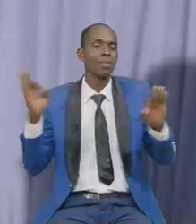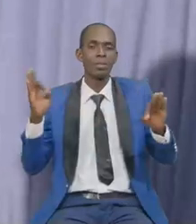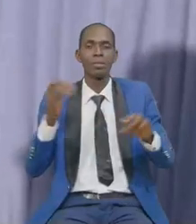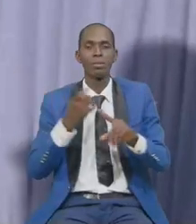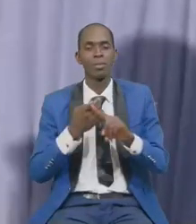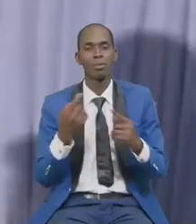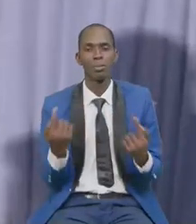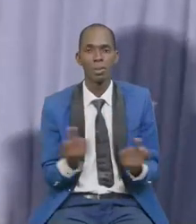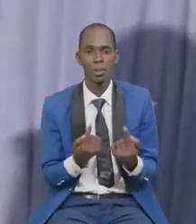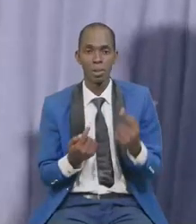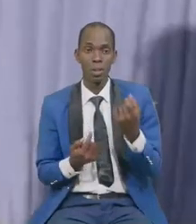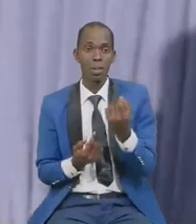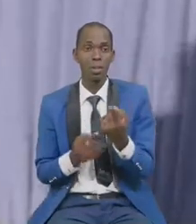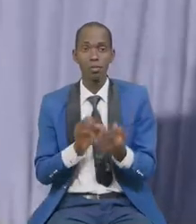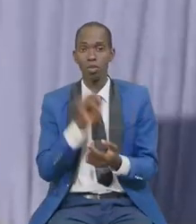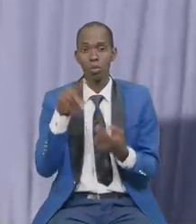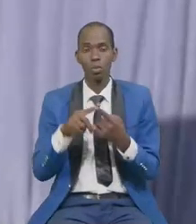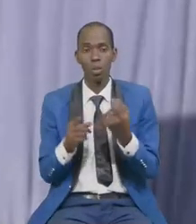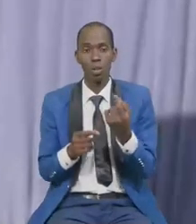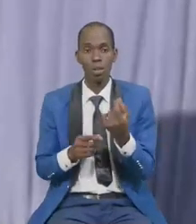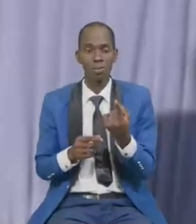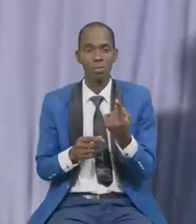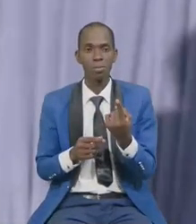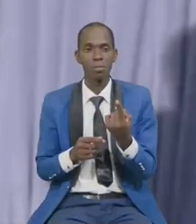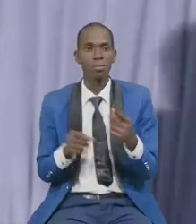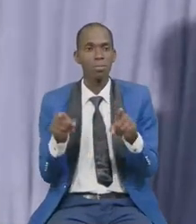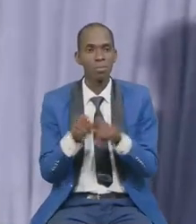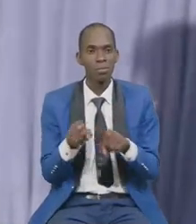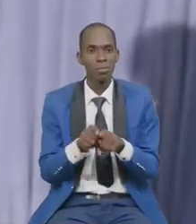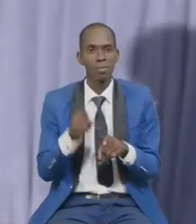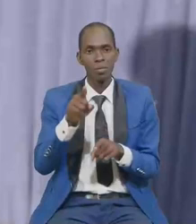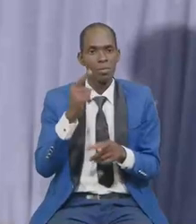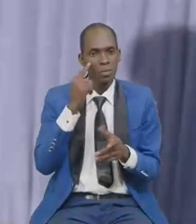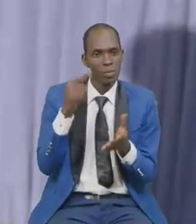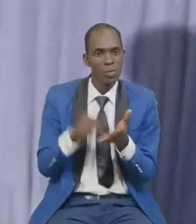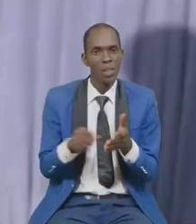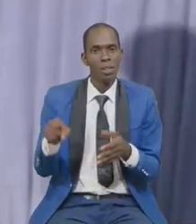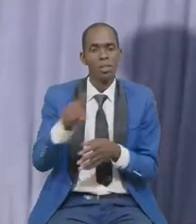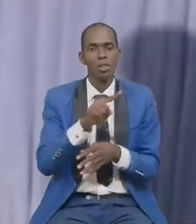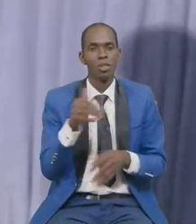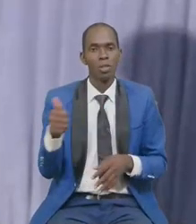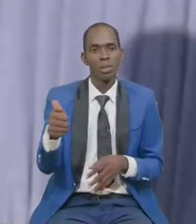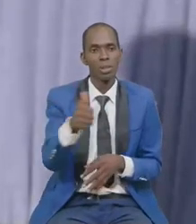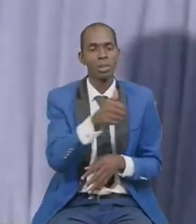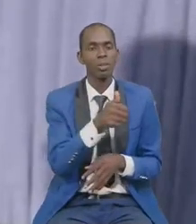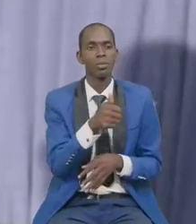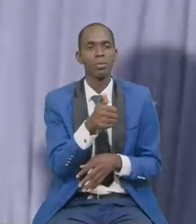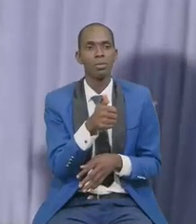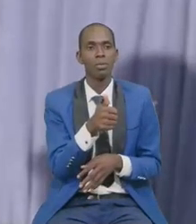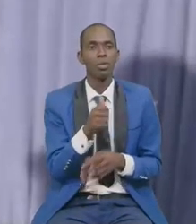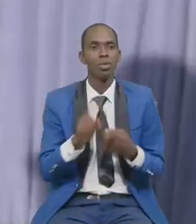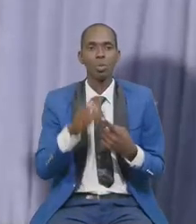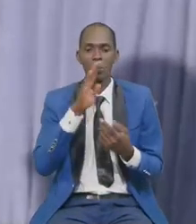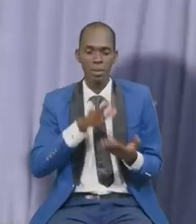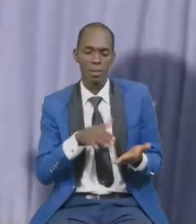Verset 11. Ainsi, vous-même, regardez-vous comme mort